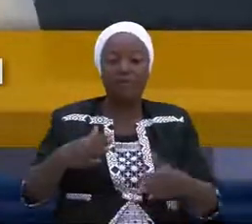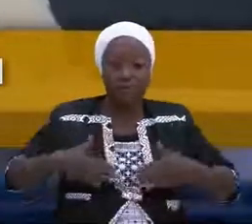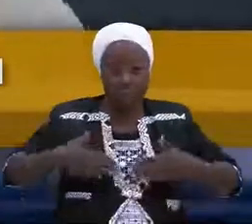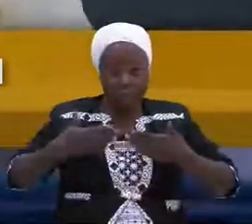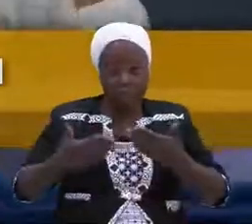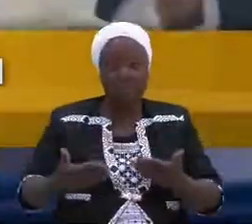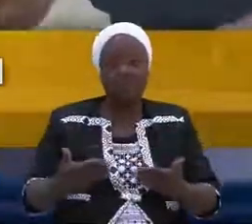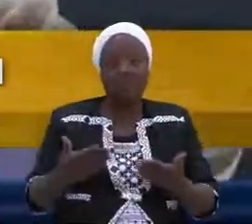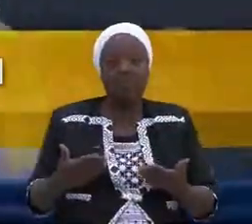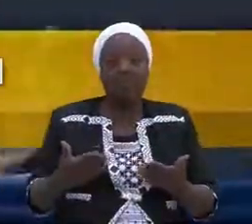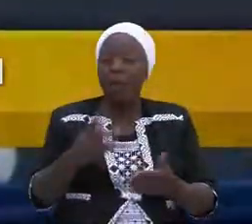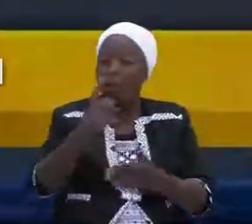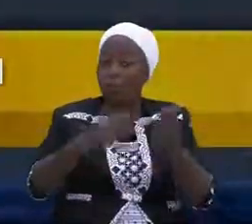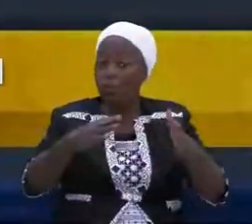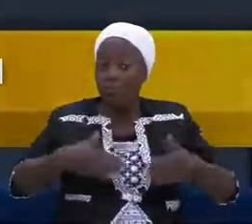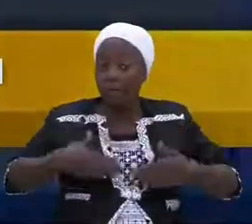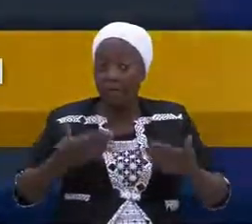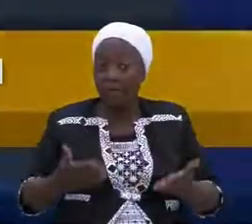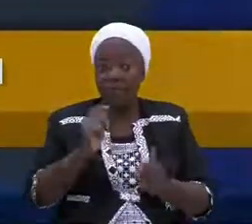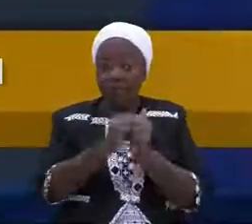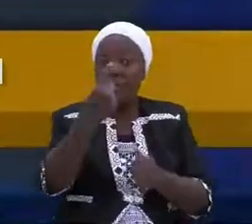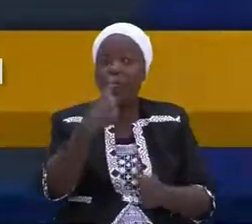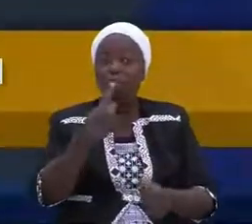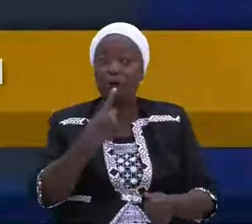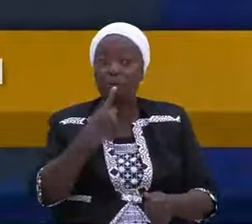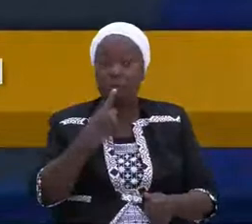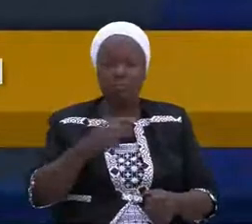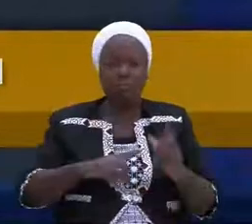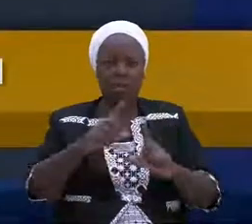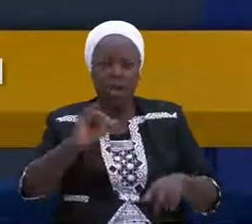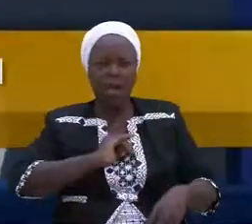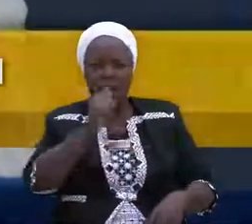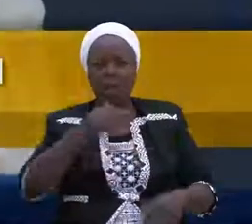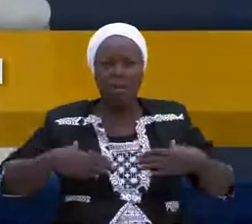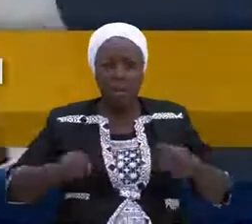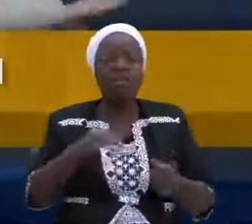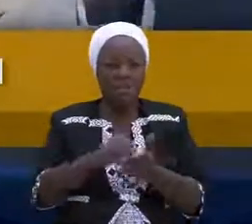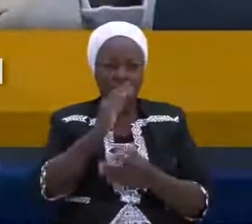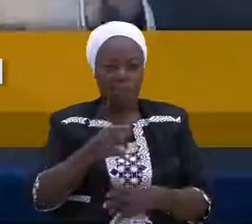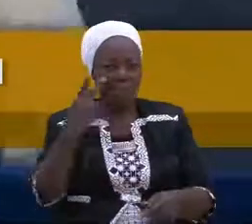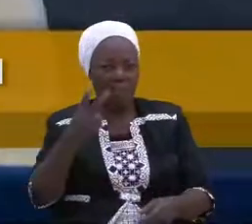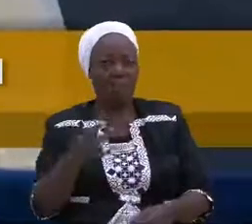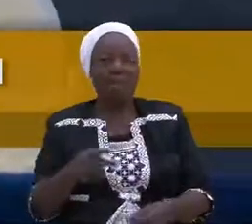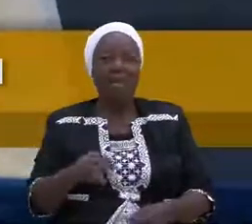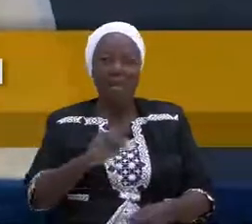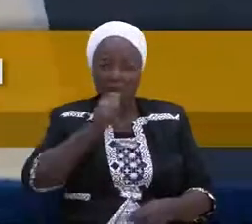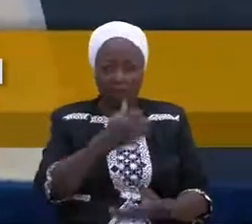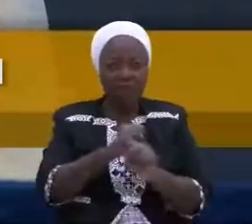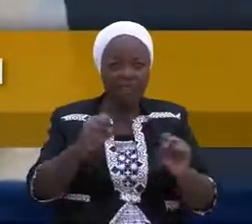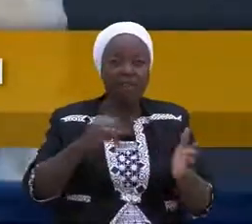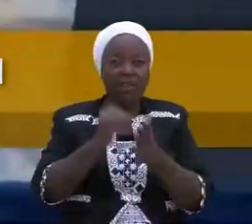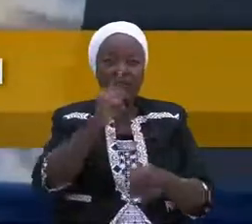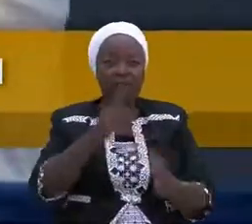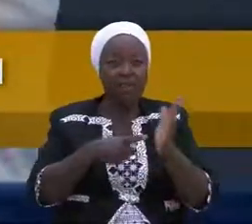de la confession. Quand vous confessez de tout votre cœur, je suis guéri, ça sera manifesté. Je suis sauvé, ça va